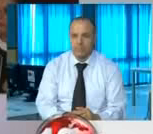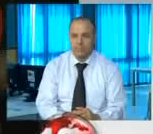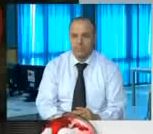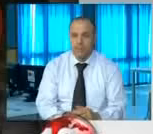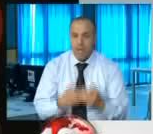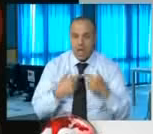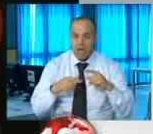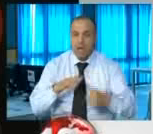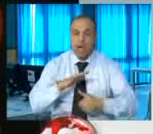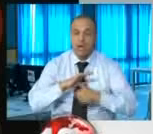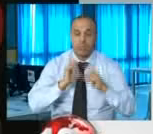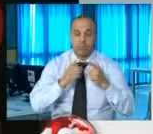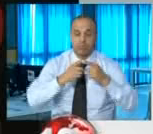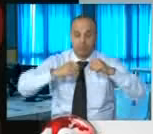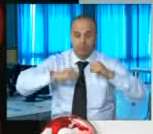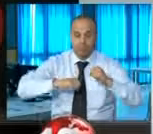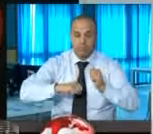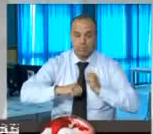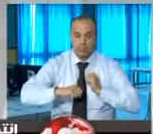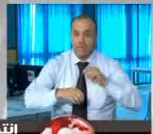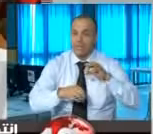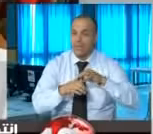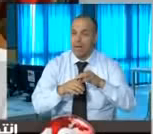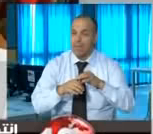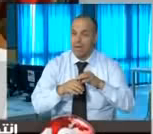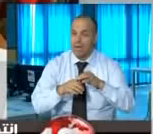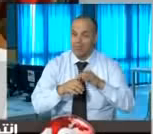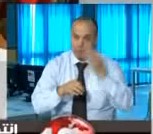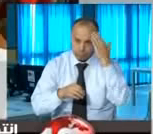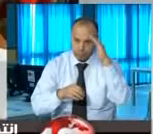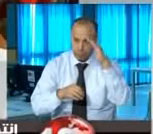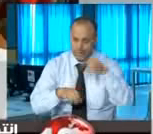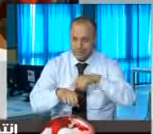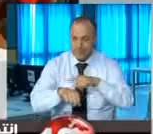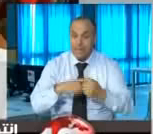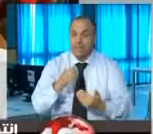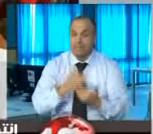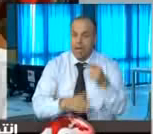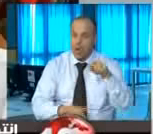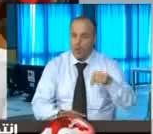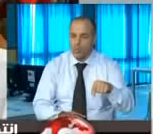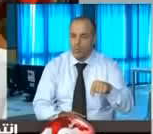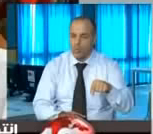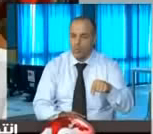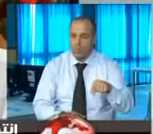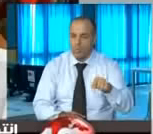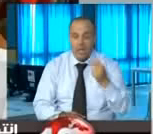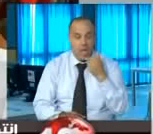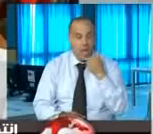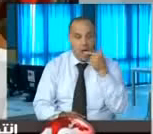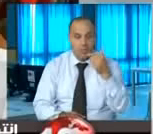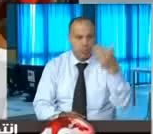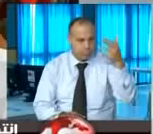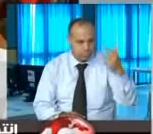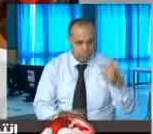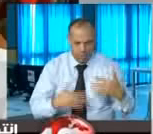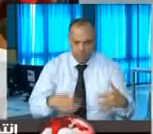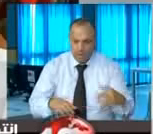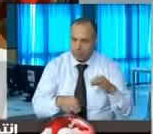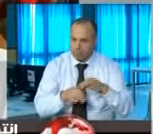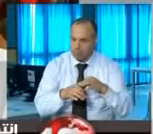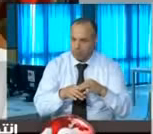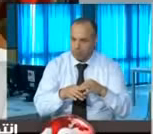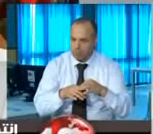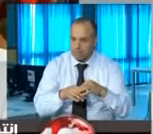أعلن رئيس الهيئة العليا المستقلة للانتخابات شفيق صرصار في ساعة مبكرة من صباح اليوم عن النتائج الأولية